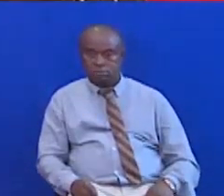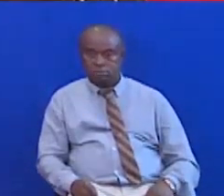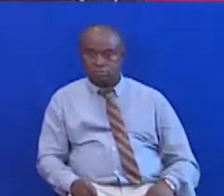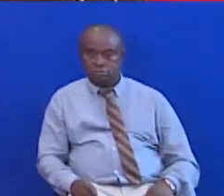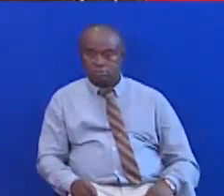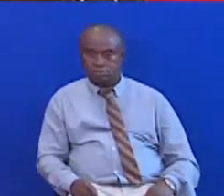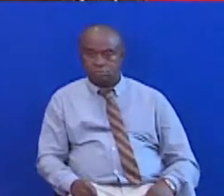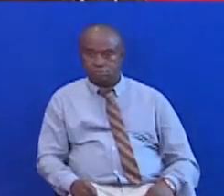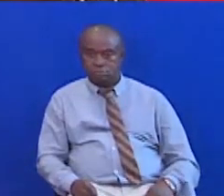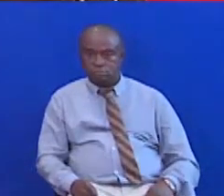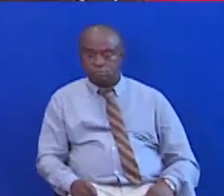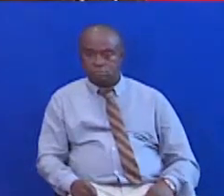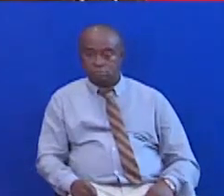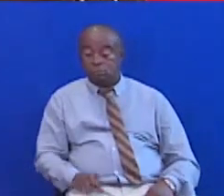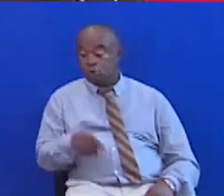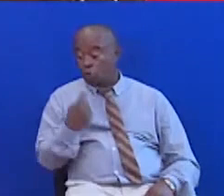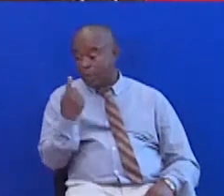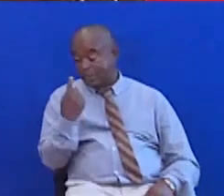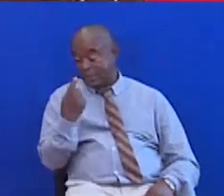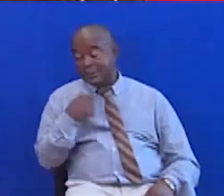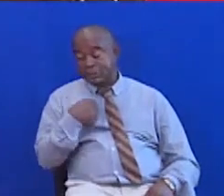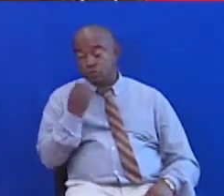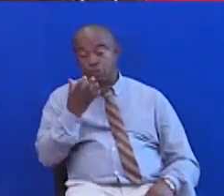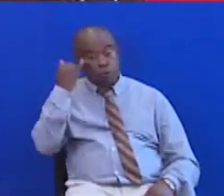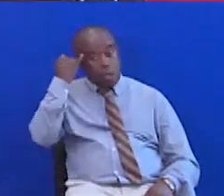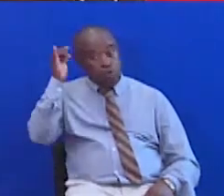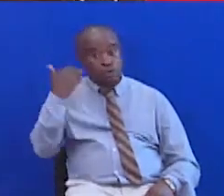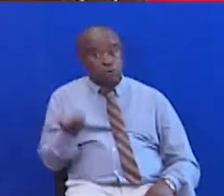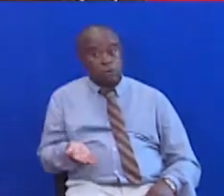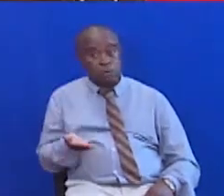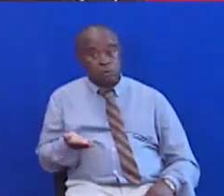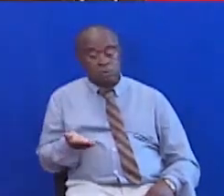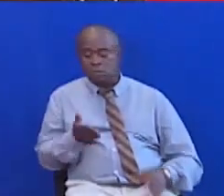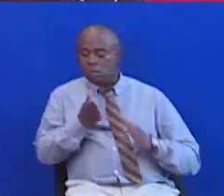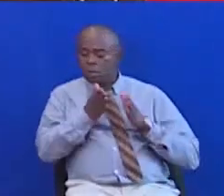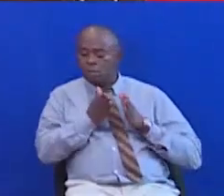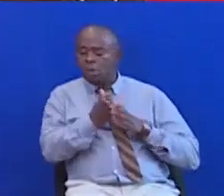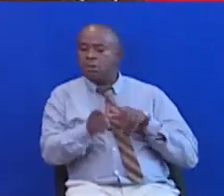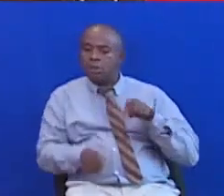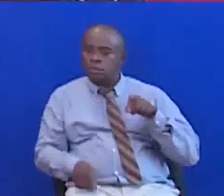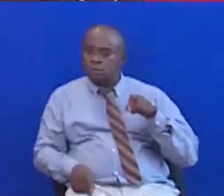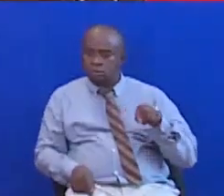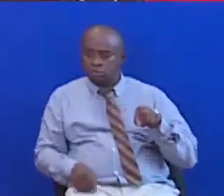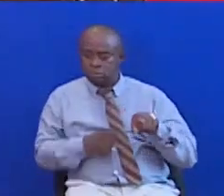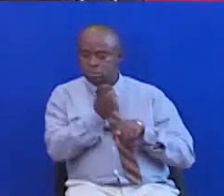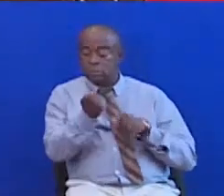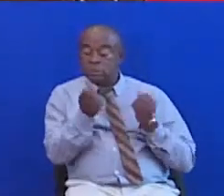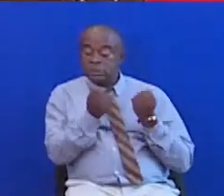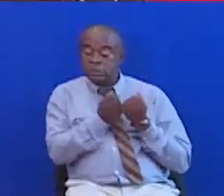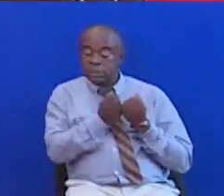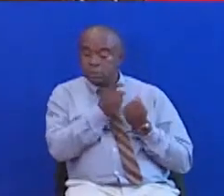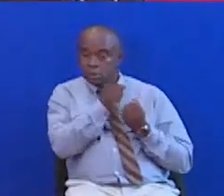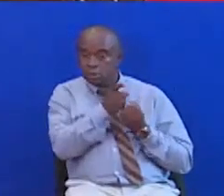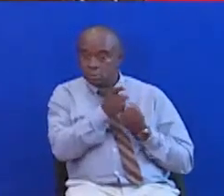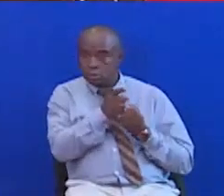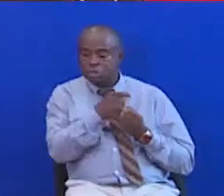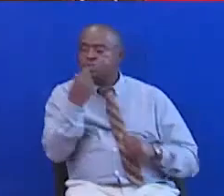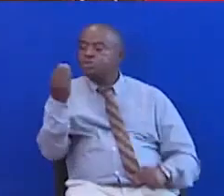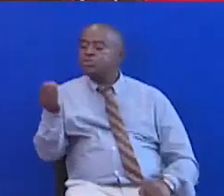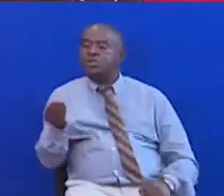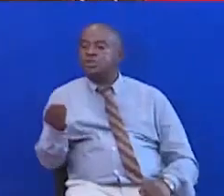Tufanye masuala yafuatayo. Kwanza tulishauri barabara zijengwe